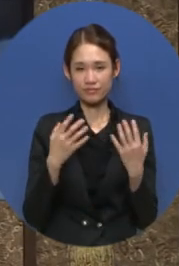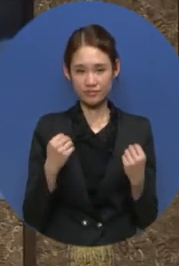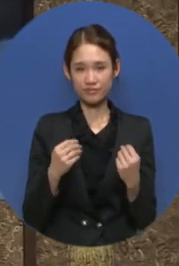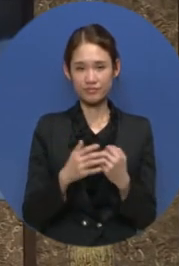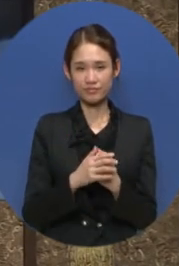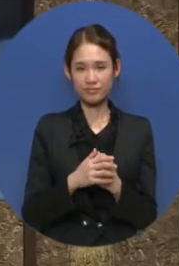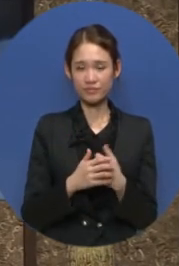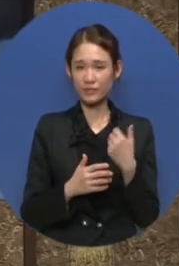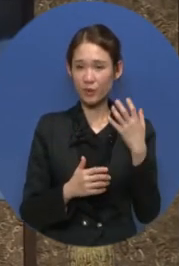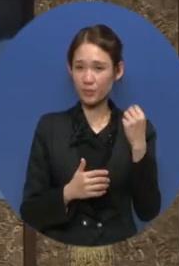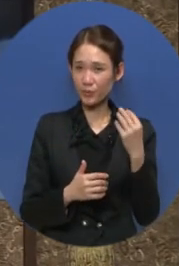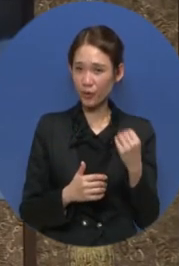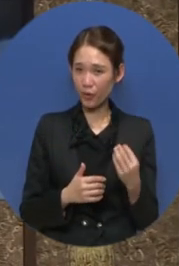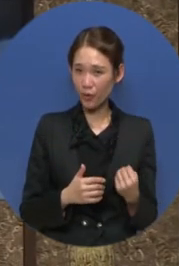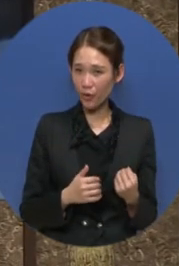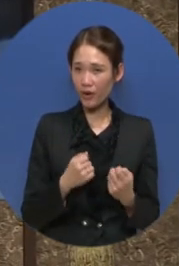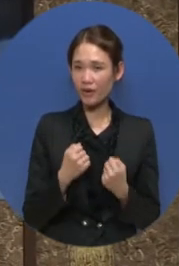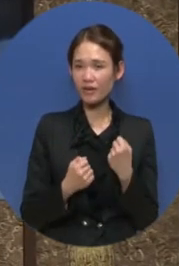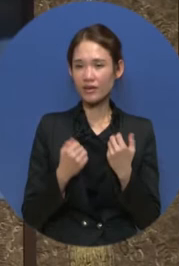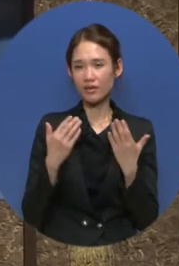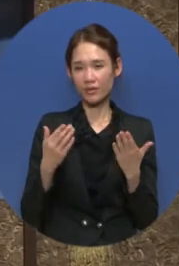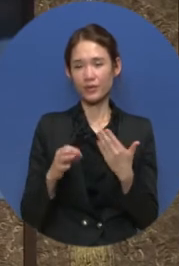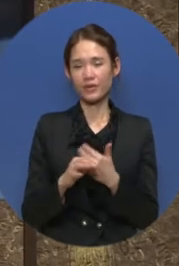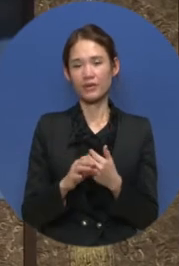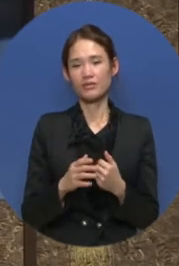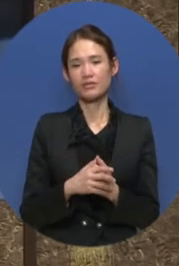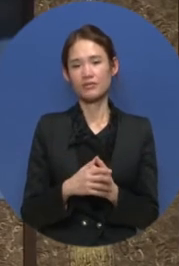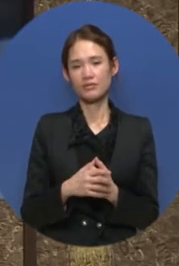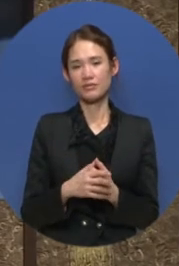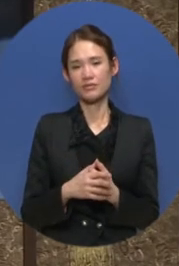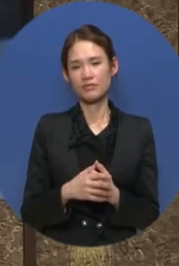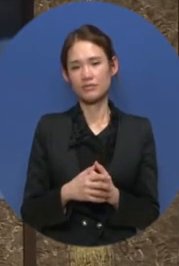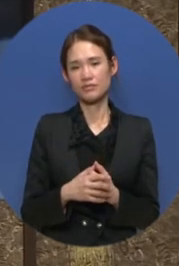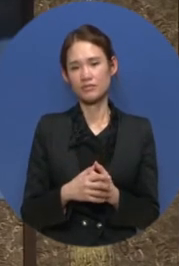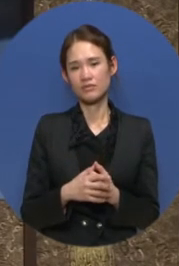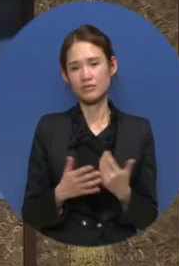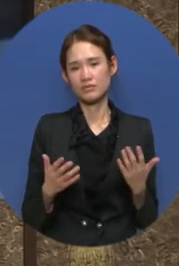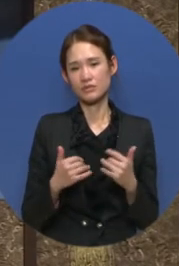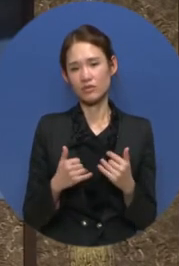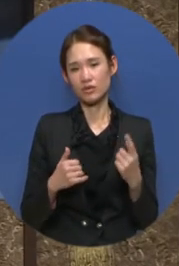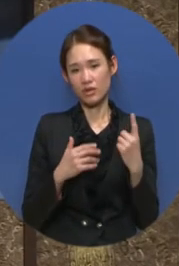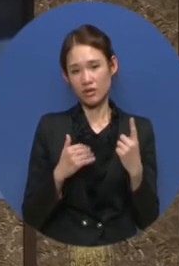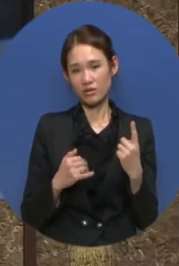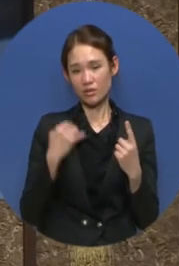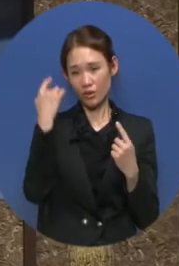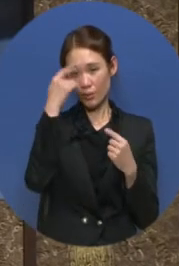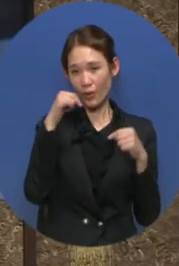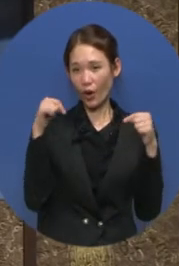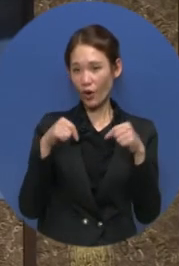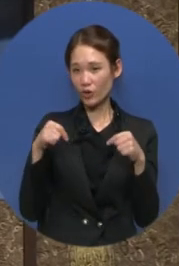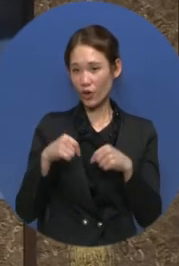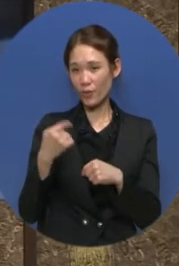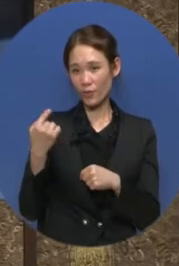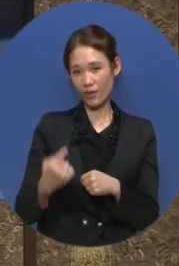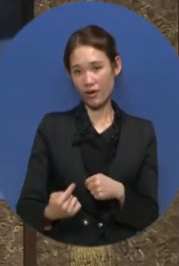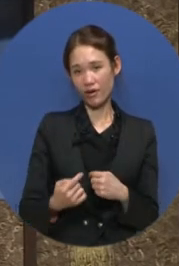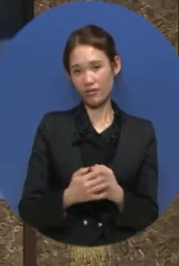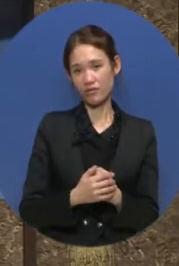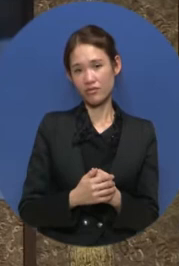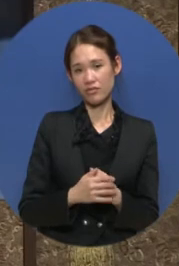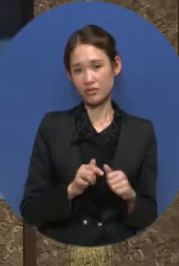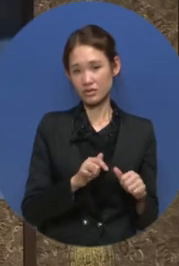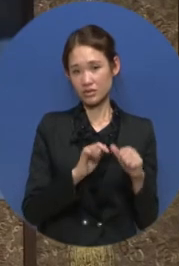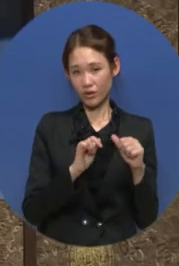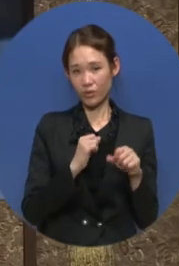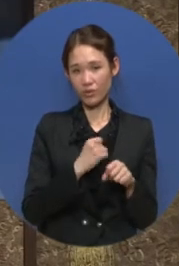많은데요. 네. 몇 가지 얘기하면 우리 직원 한 분을 이제 면접 보러 와가지고 네.